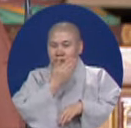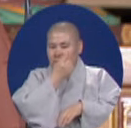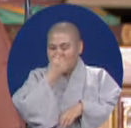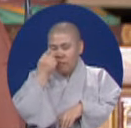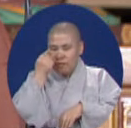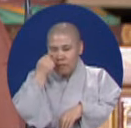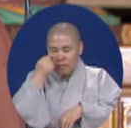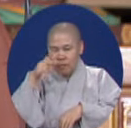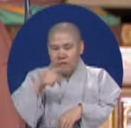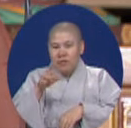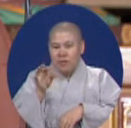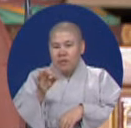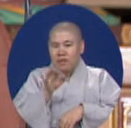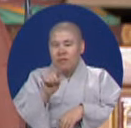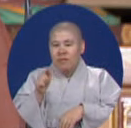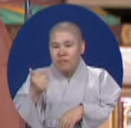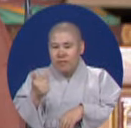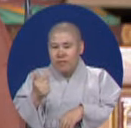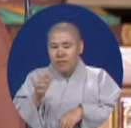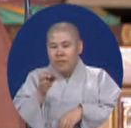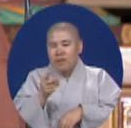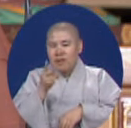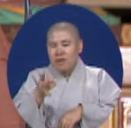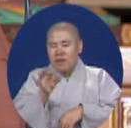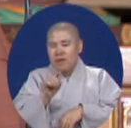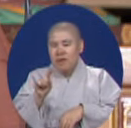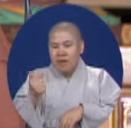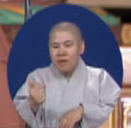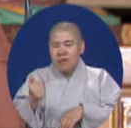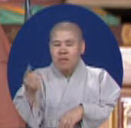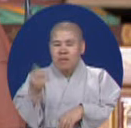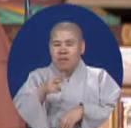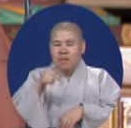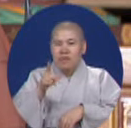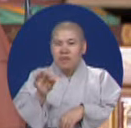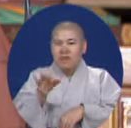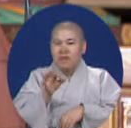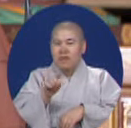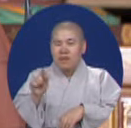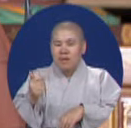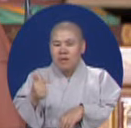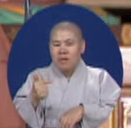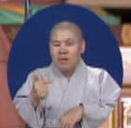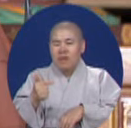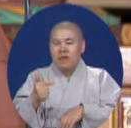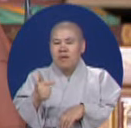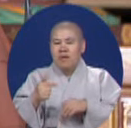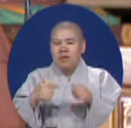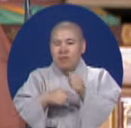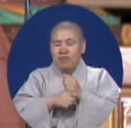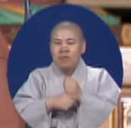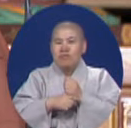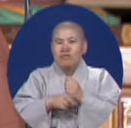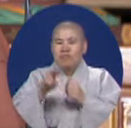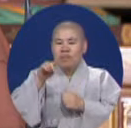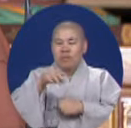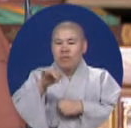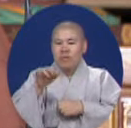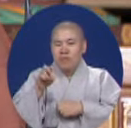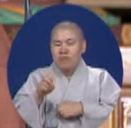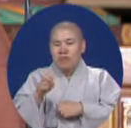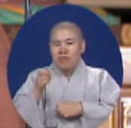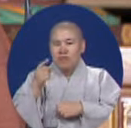예자가 있어요. 가릴 예자. 예안과 정안이라 이러거든요. 정안은 무심이에요. 이게 눈이 맑아지면 못 보는 거